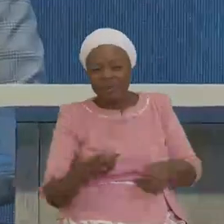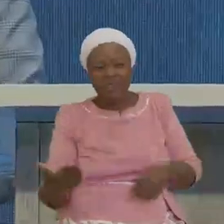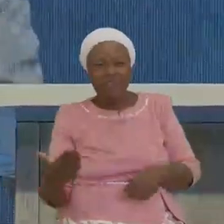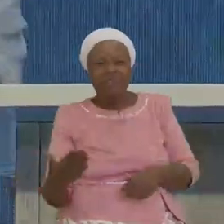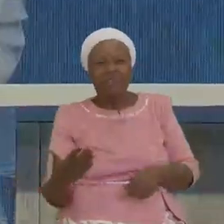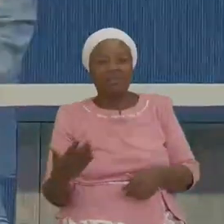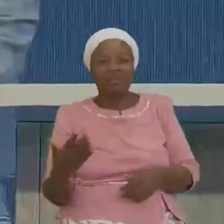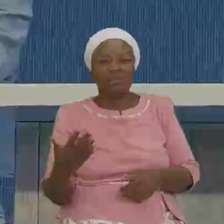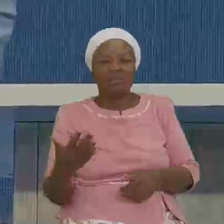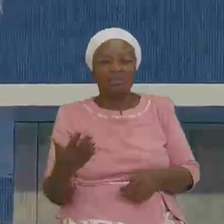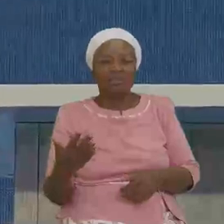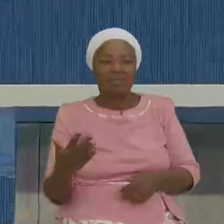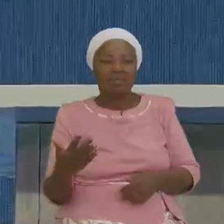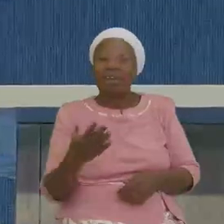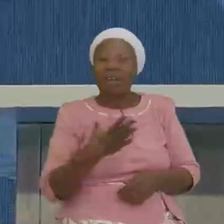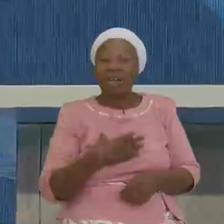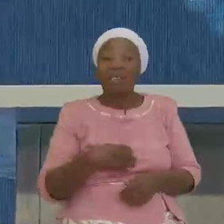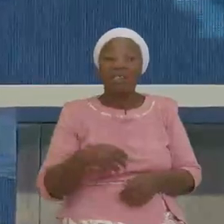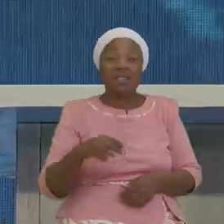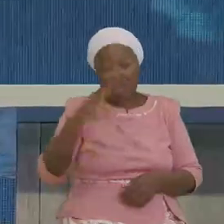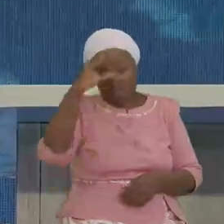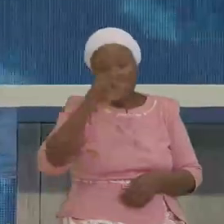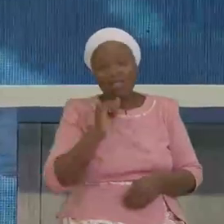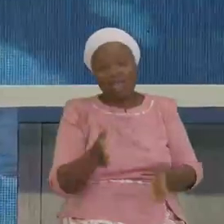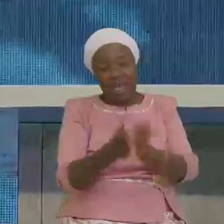parlait à celui qui peut tout.